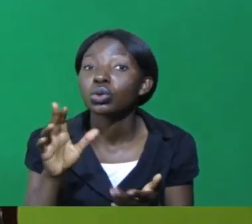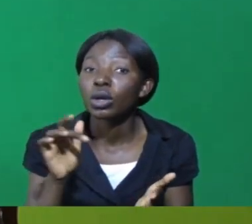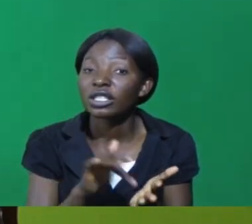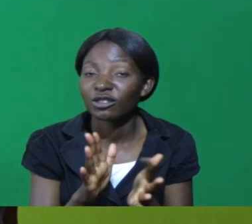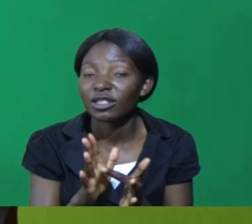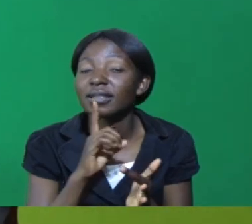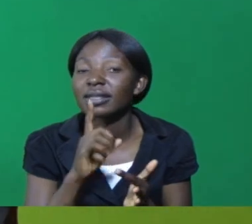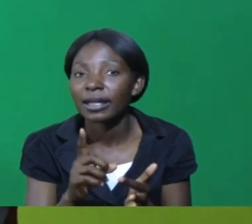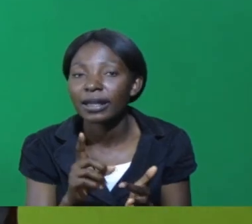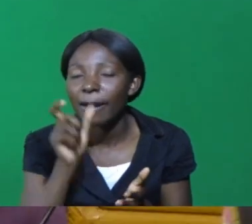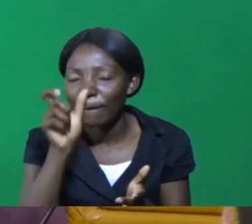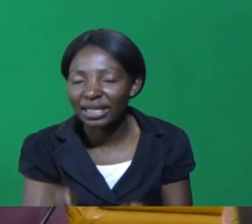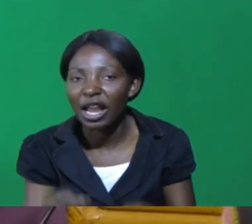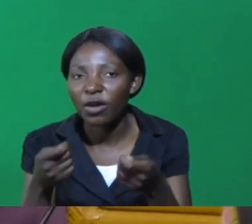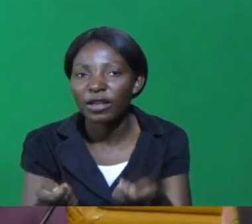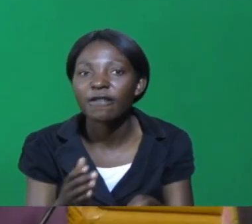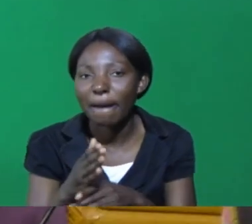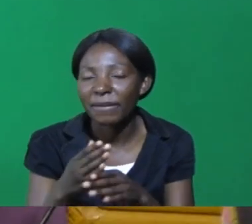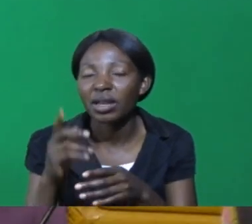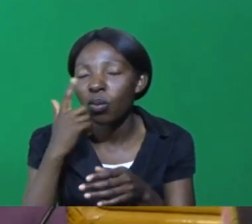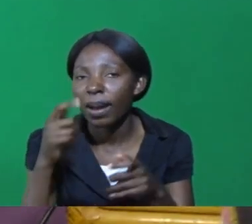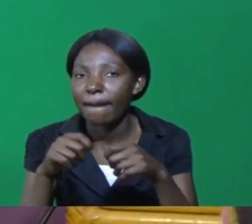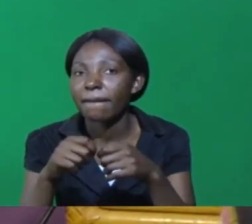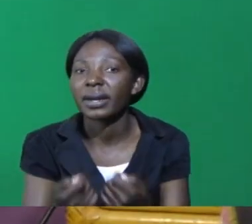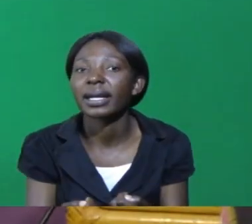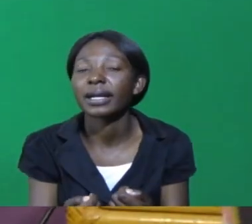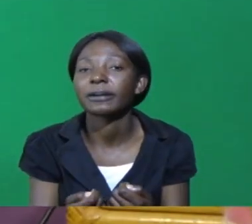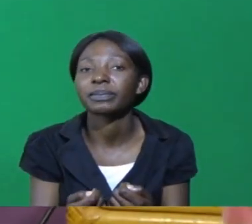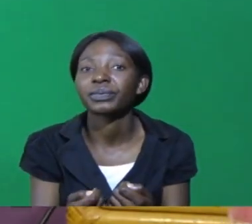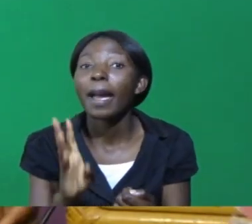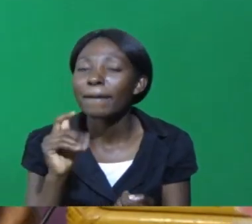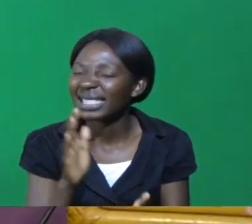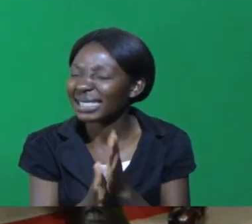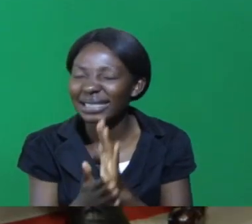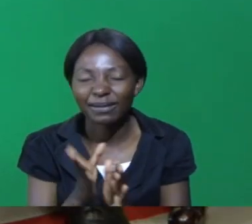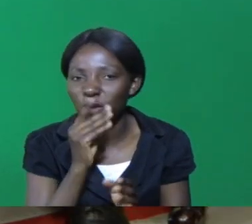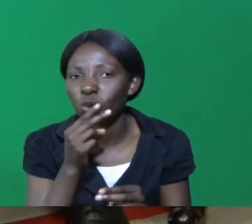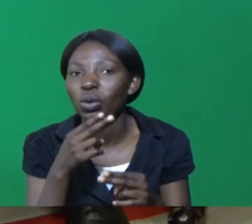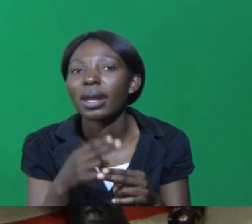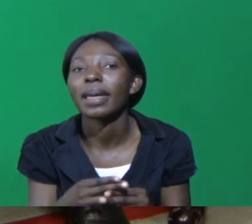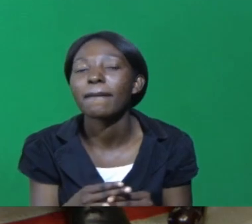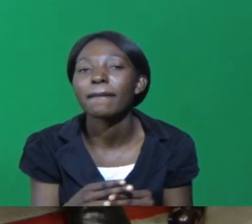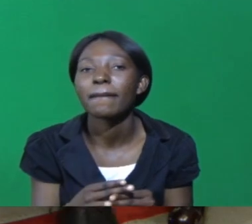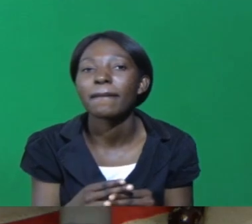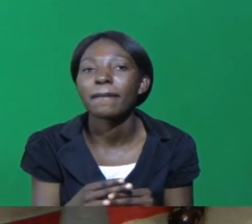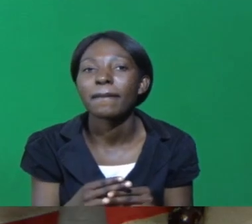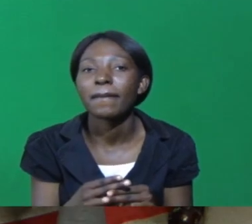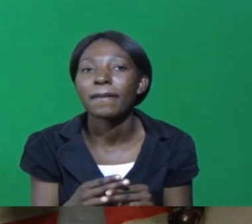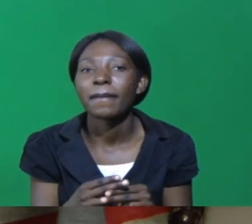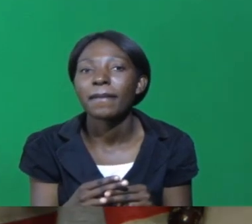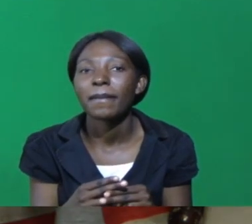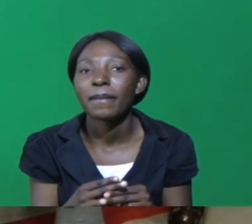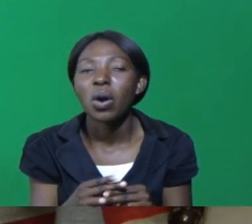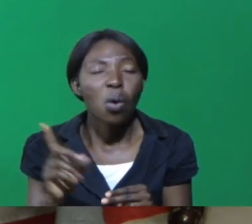chingwa zvikanzi kuna John zvikanzi wandichapa chingwa kana ndaseva. Mukuona kuti pari kunditira ana futi kutaura ari kuramba